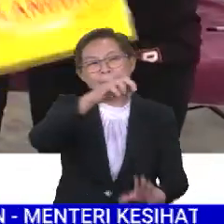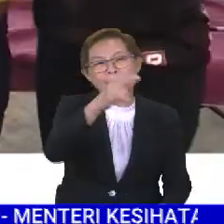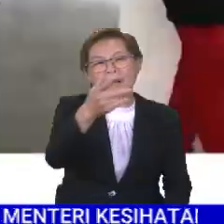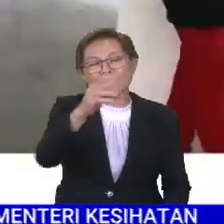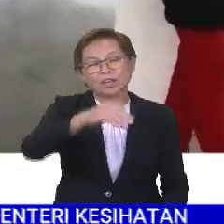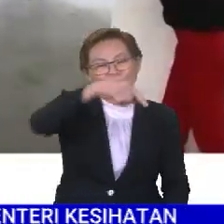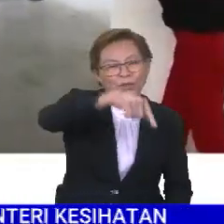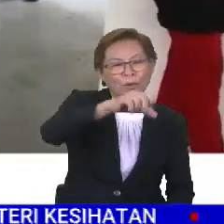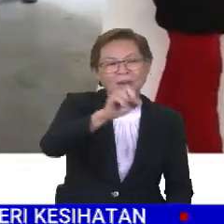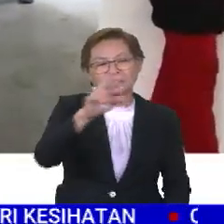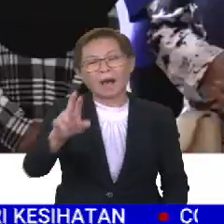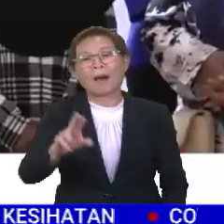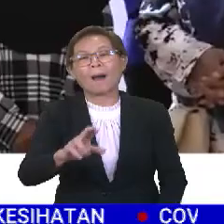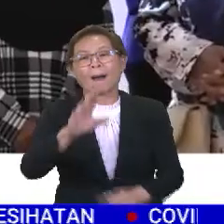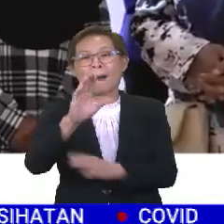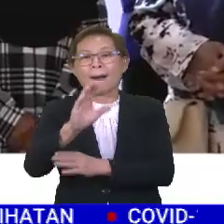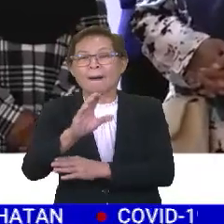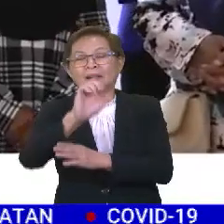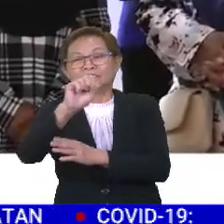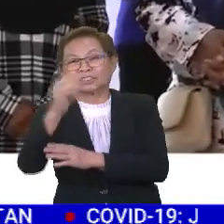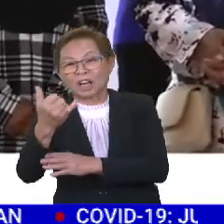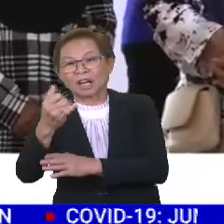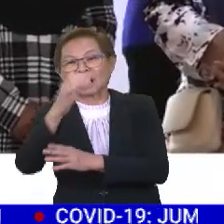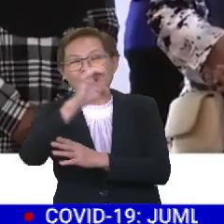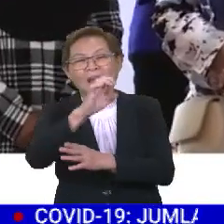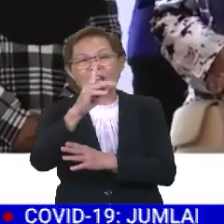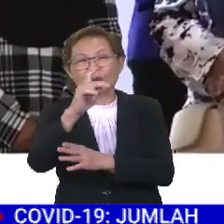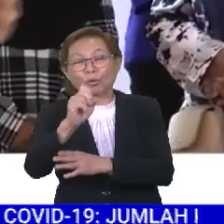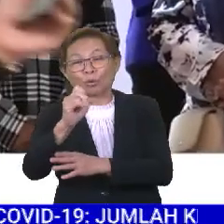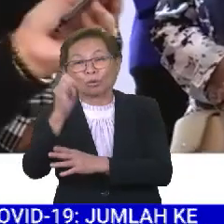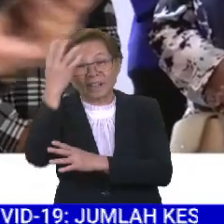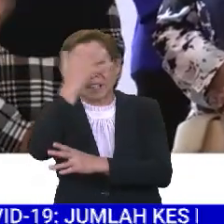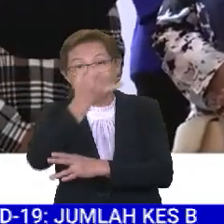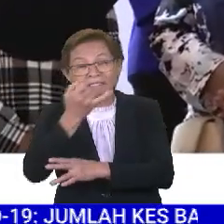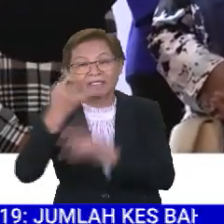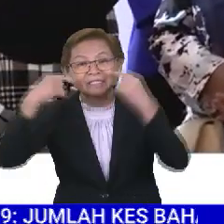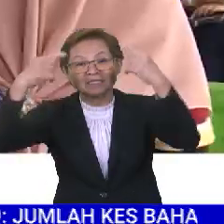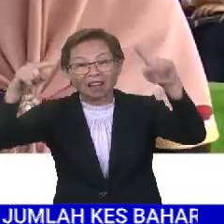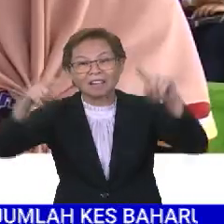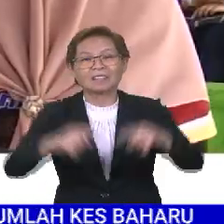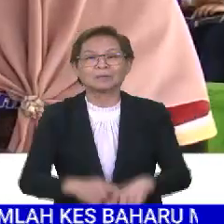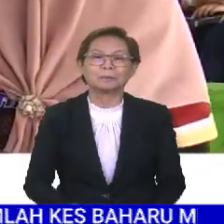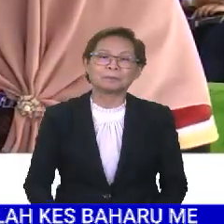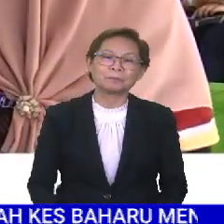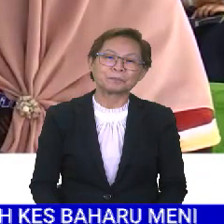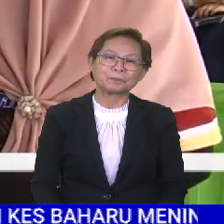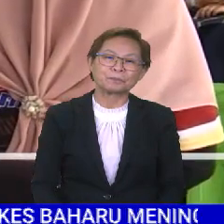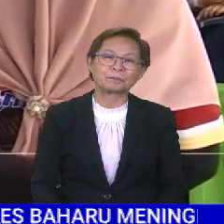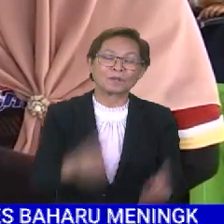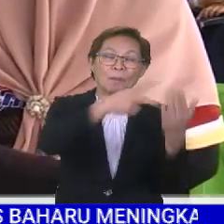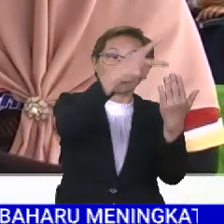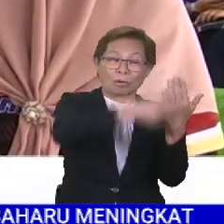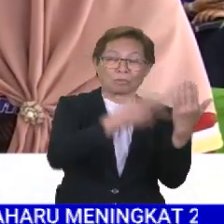QSR Brand Sdn Bhd serta syarikat Eko Indrajaya Trending Sdn Bhd. Ini merupakan